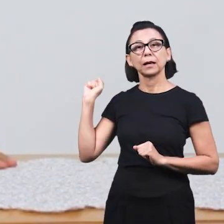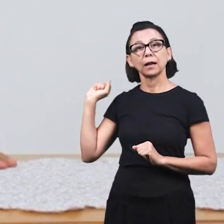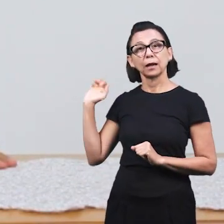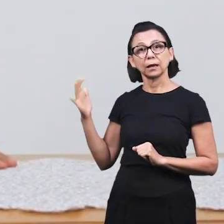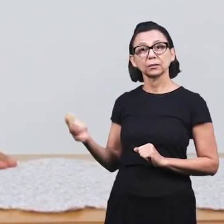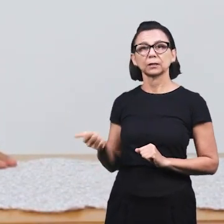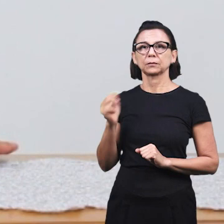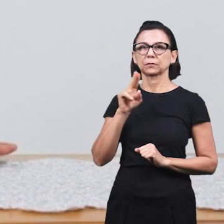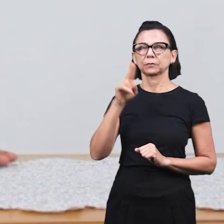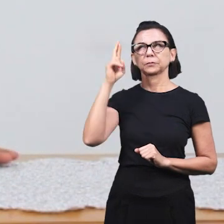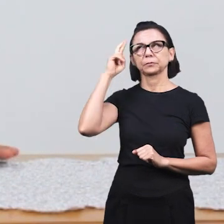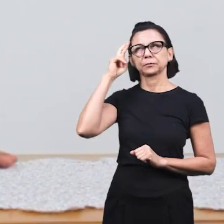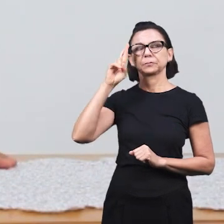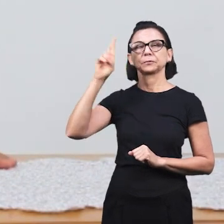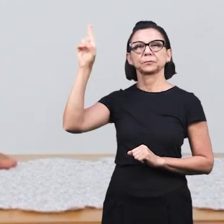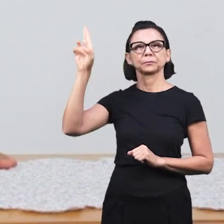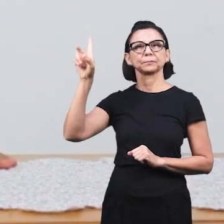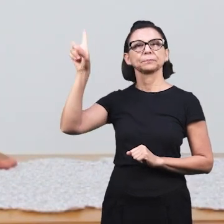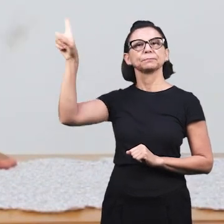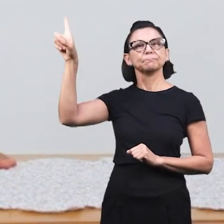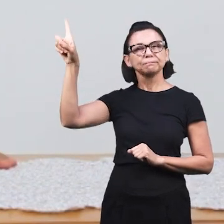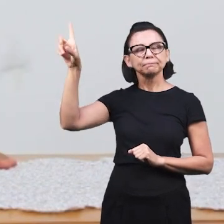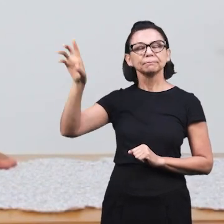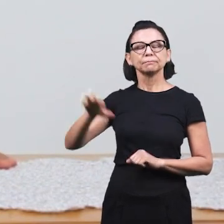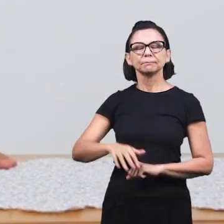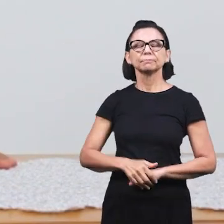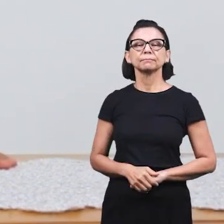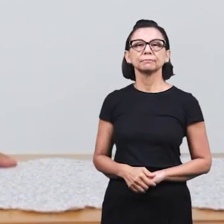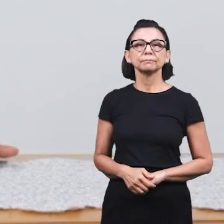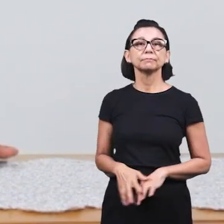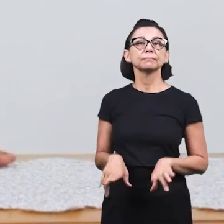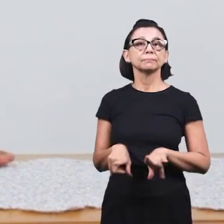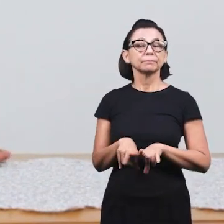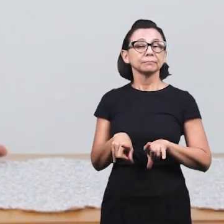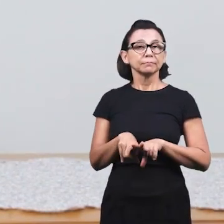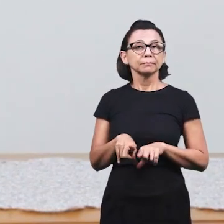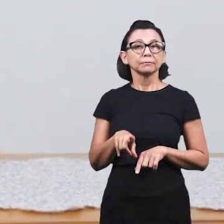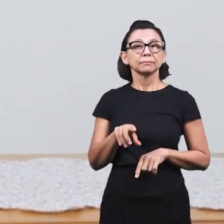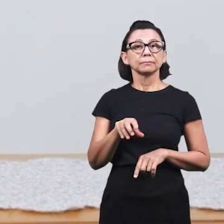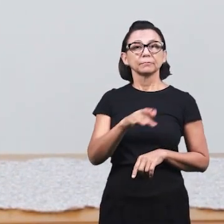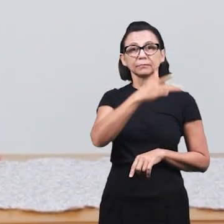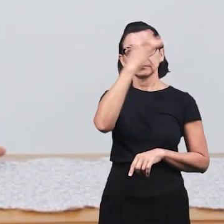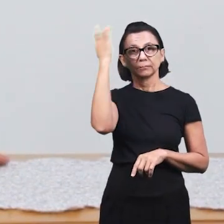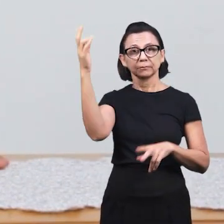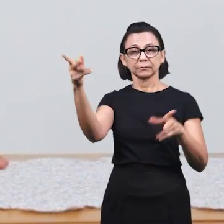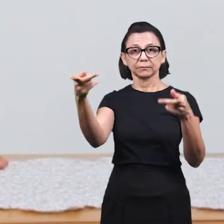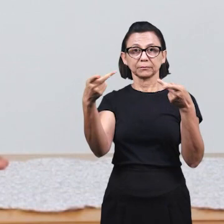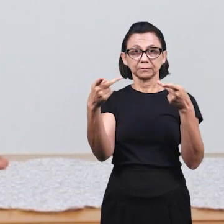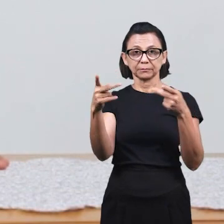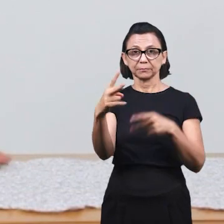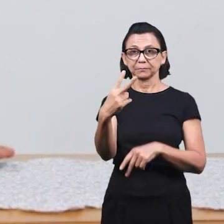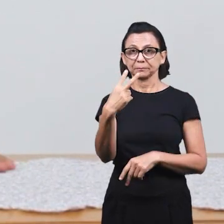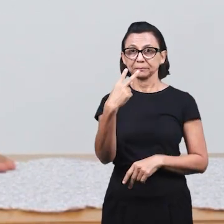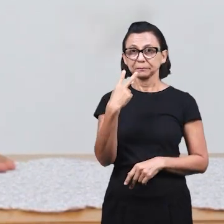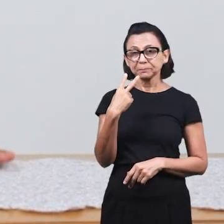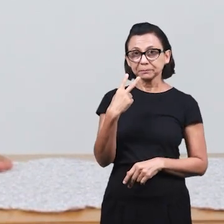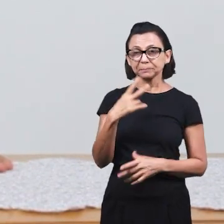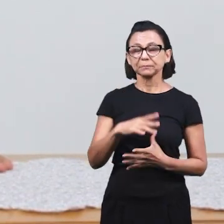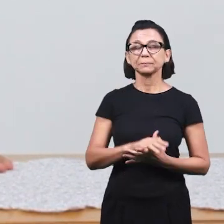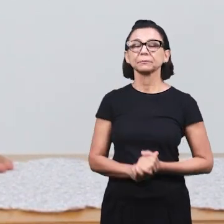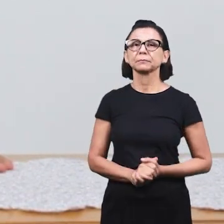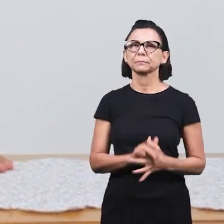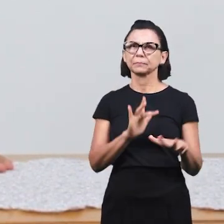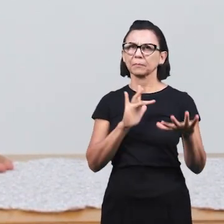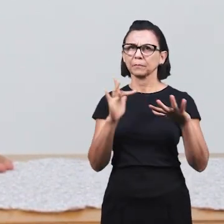по приглашению на это богослужение поклонения Богу нашему. Мы благодарим наших